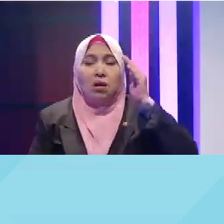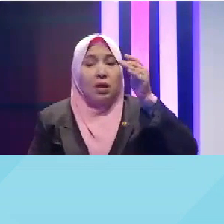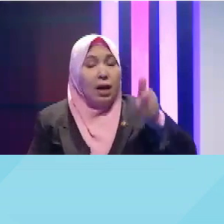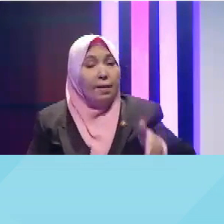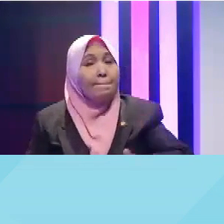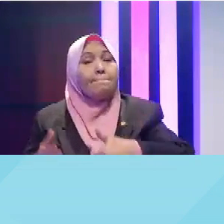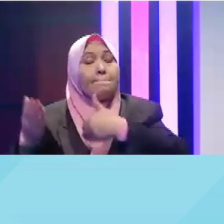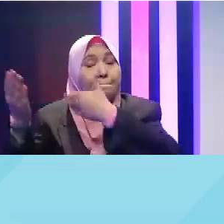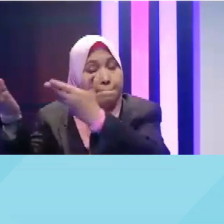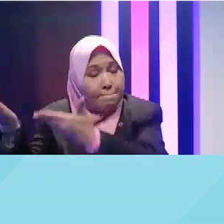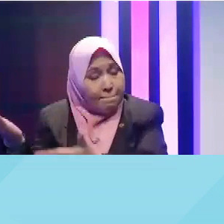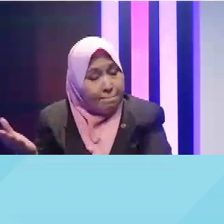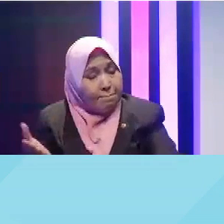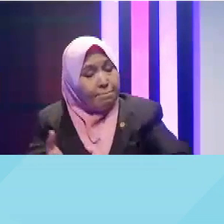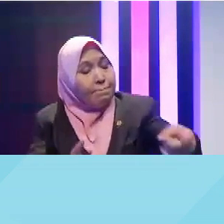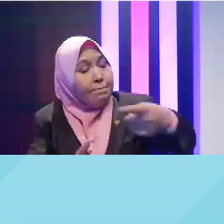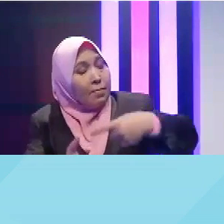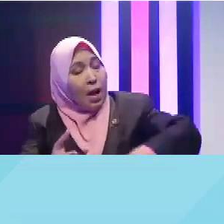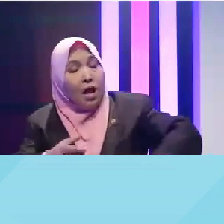جنات